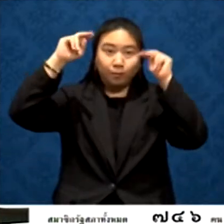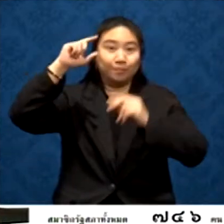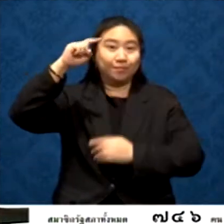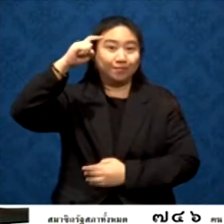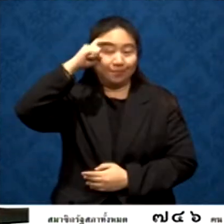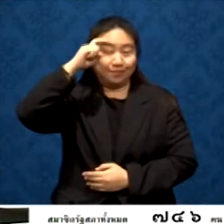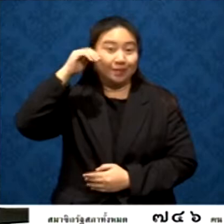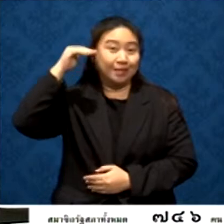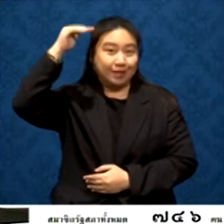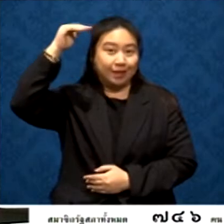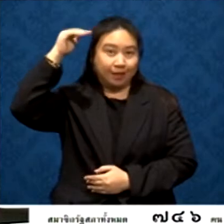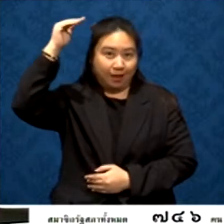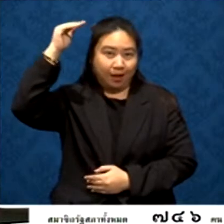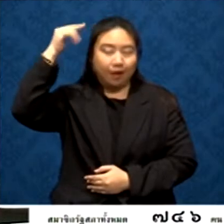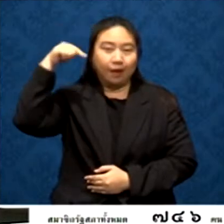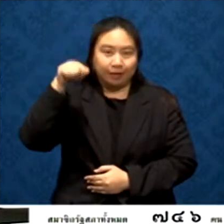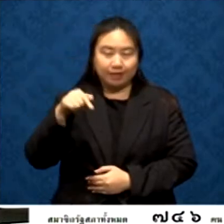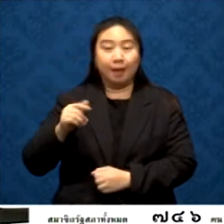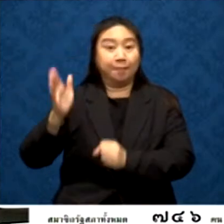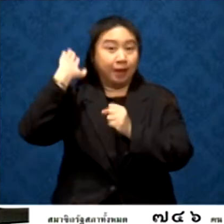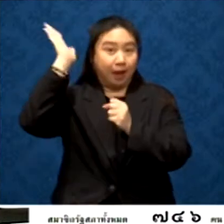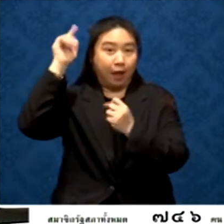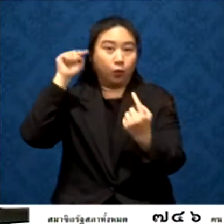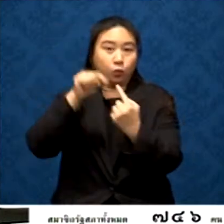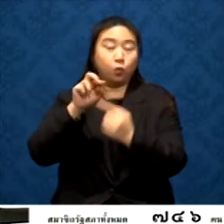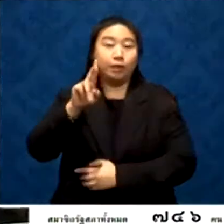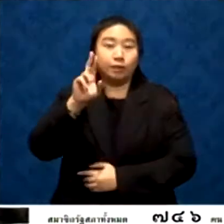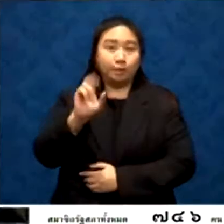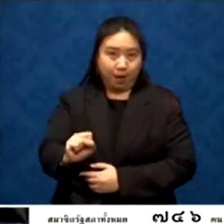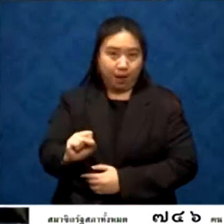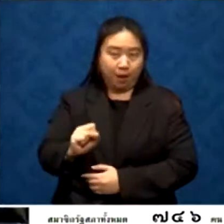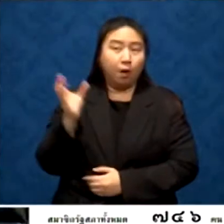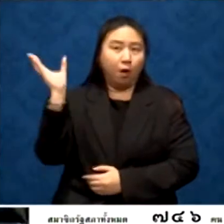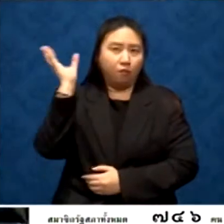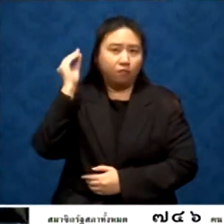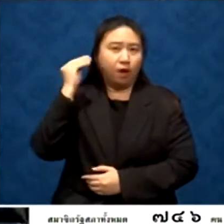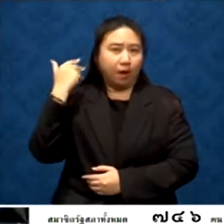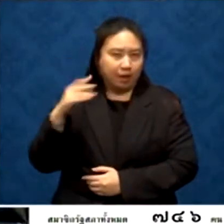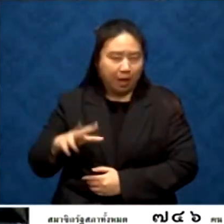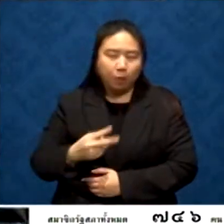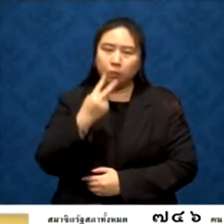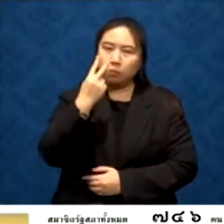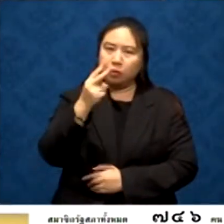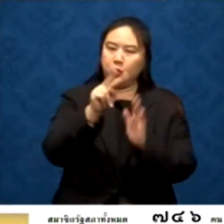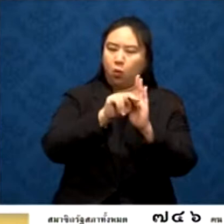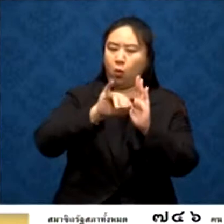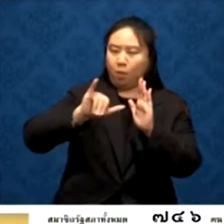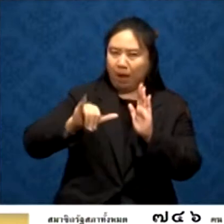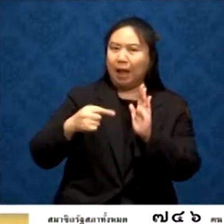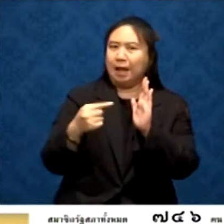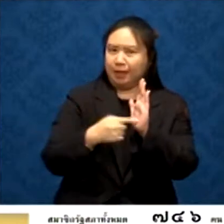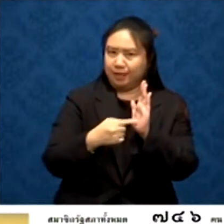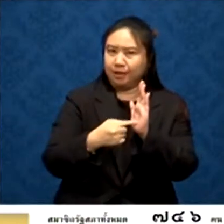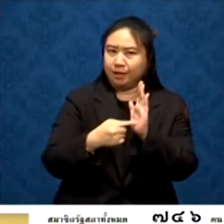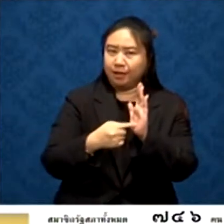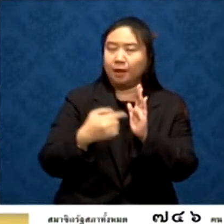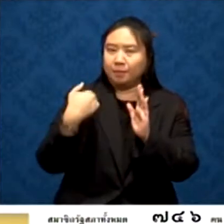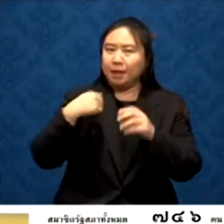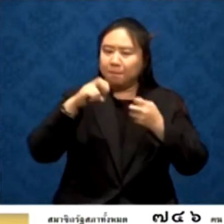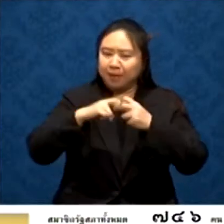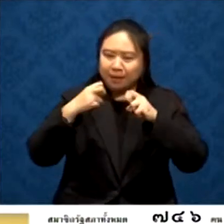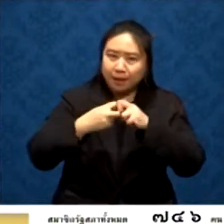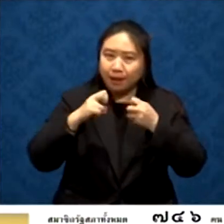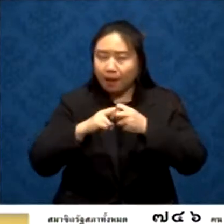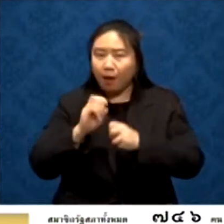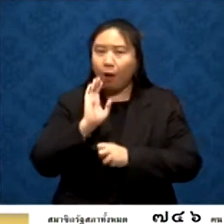ได้แถลงต่อรัฐสภาผมพบว่านโยบายของท่านได้มีการกล่าวถึงปัญหาของประเทศช